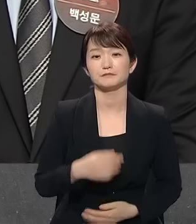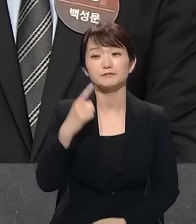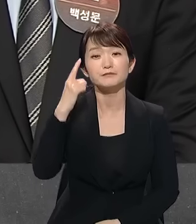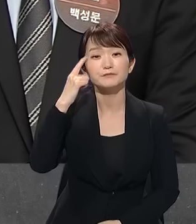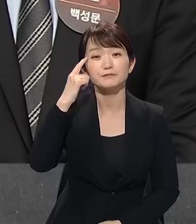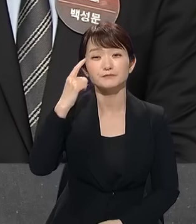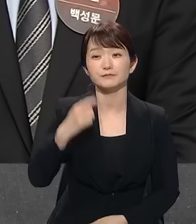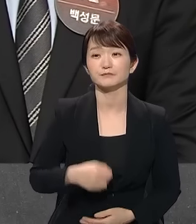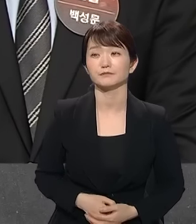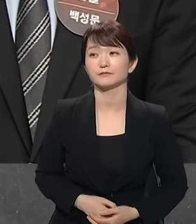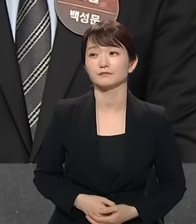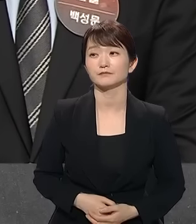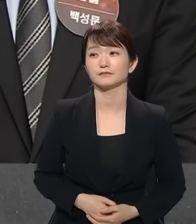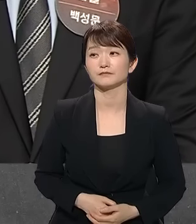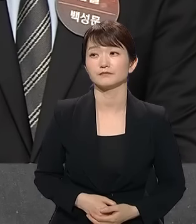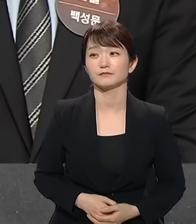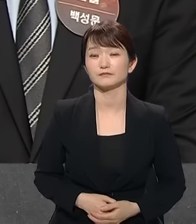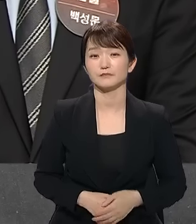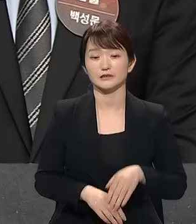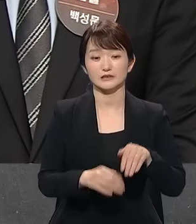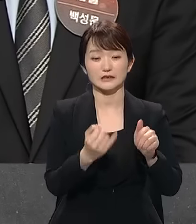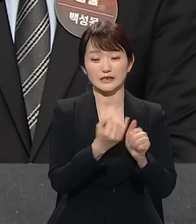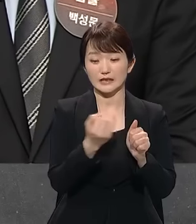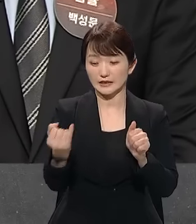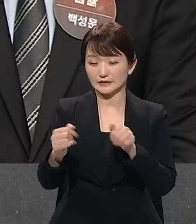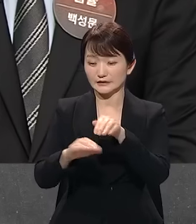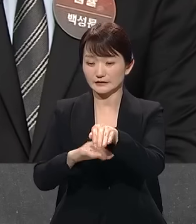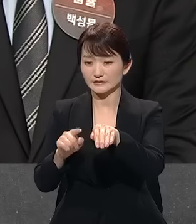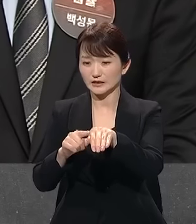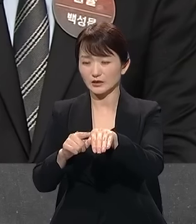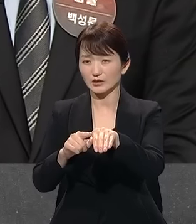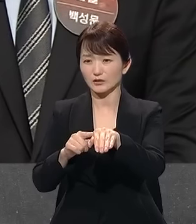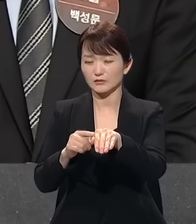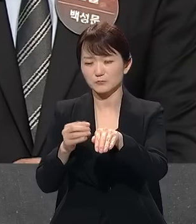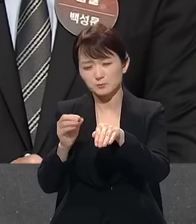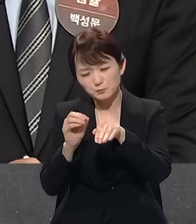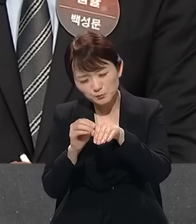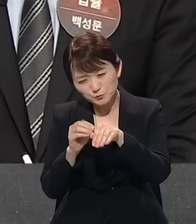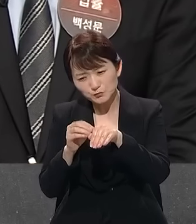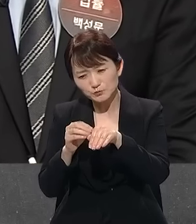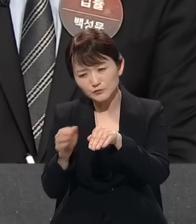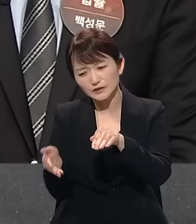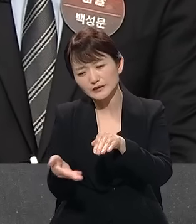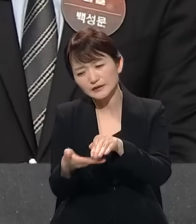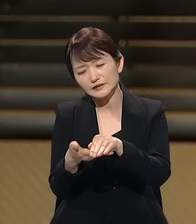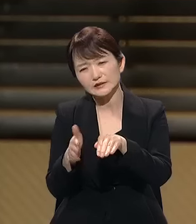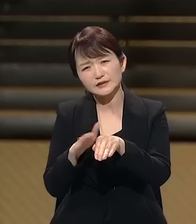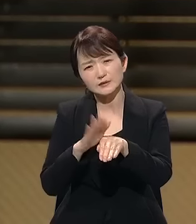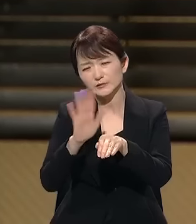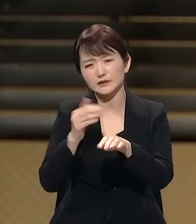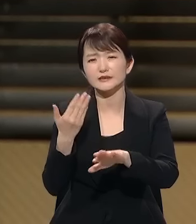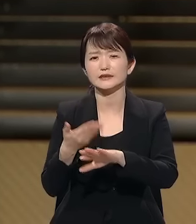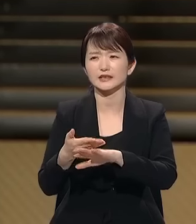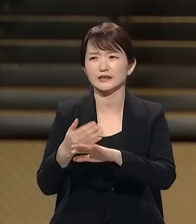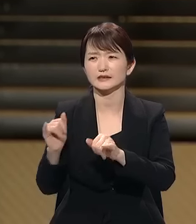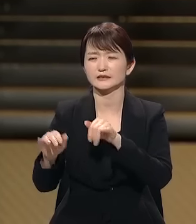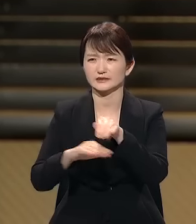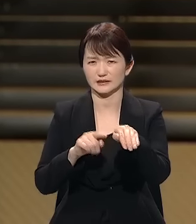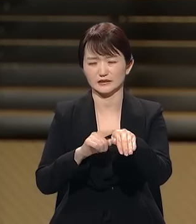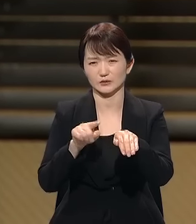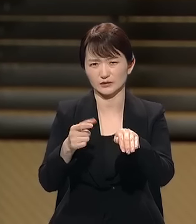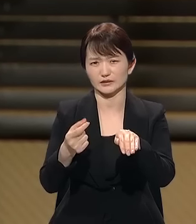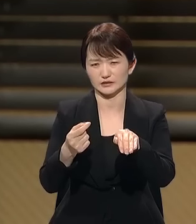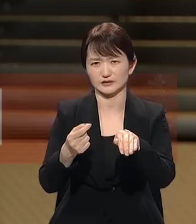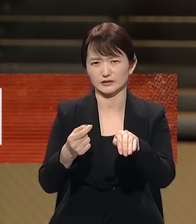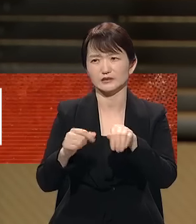왜냐하면 저 아내 차한테만 저런 게 아니고, 예, 다른 여러 차에도 저런 행동을 반복했다고 하는데, 이걸 메카노필리아라고 합니다.